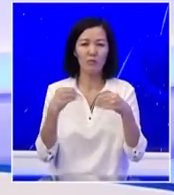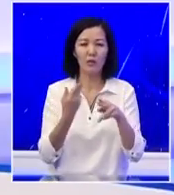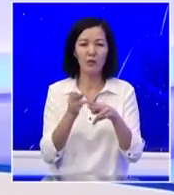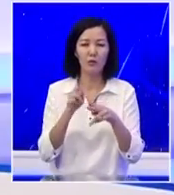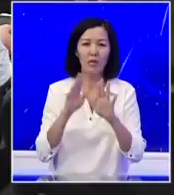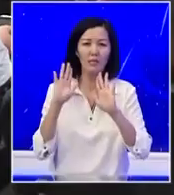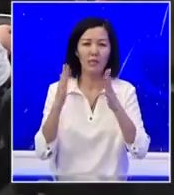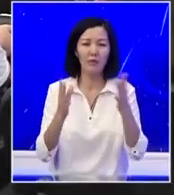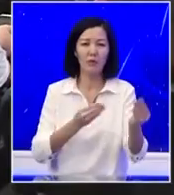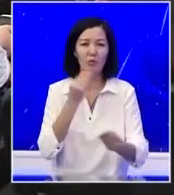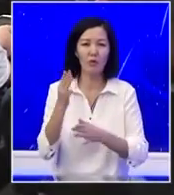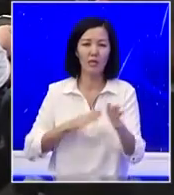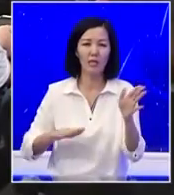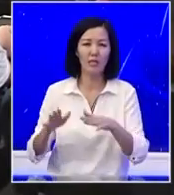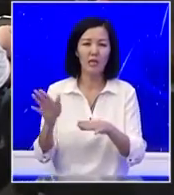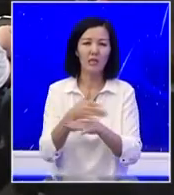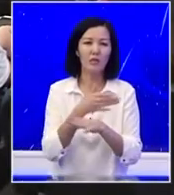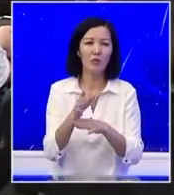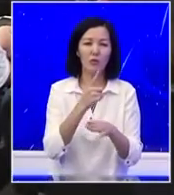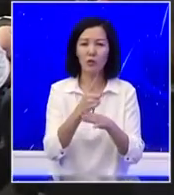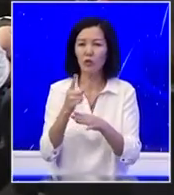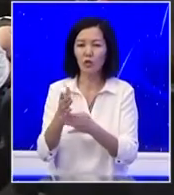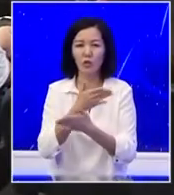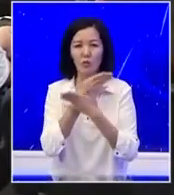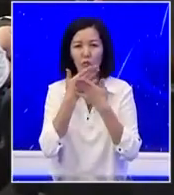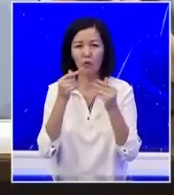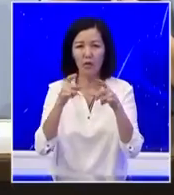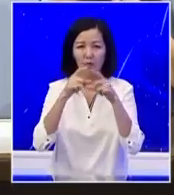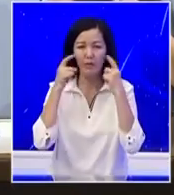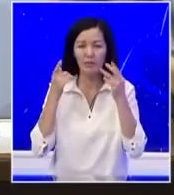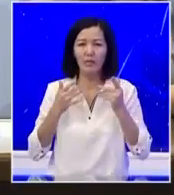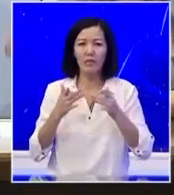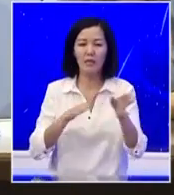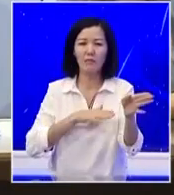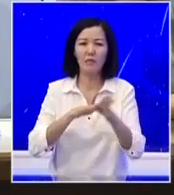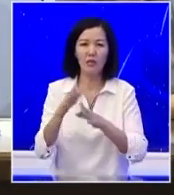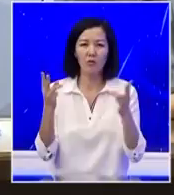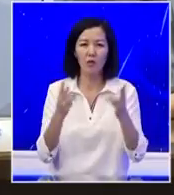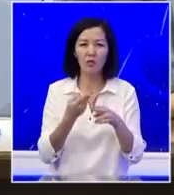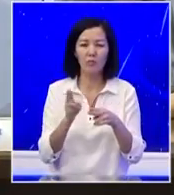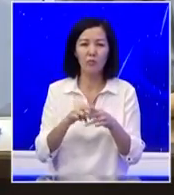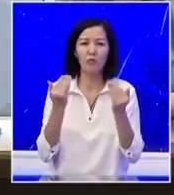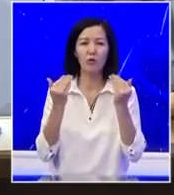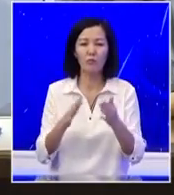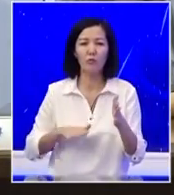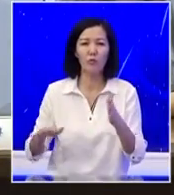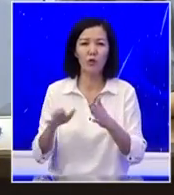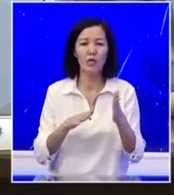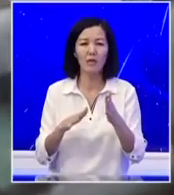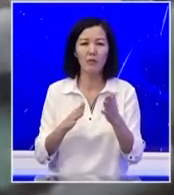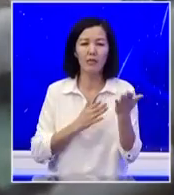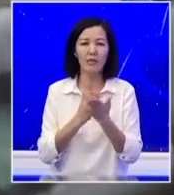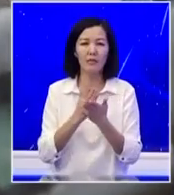берілген. Сондай-ақ саябақтар мен ойын алаңдарында серуендеуге шектеу жоқ. Тек бетперде талабын сақтау қажет. Бұл туралы бүгін